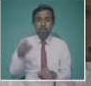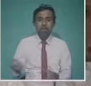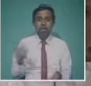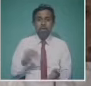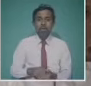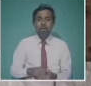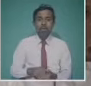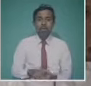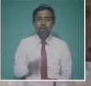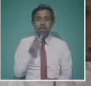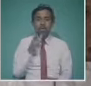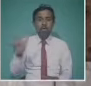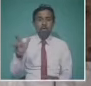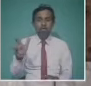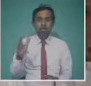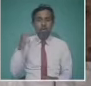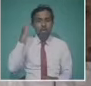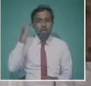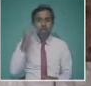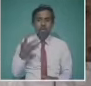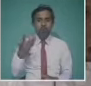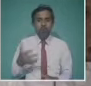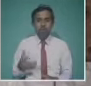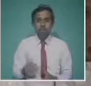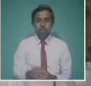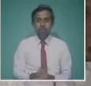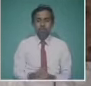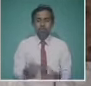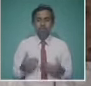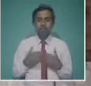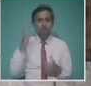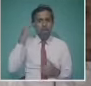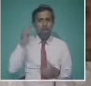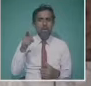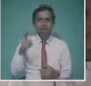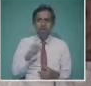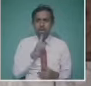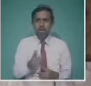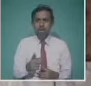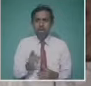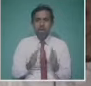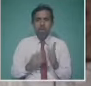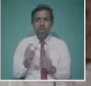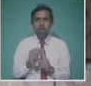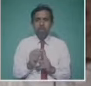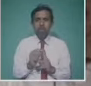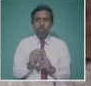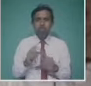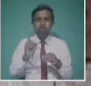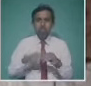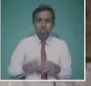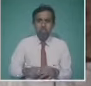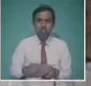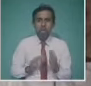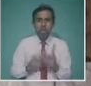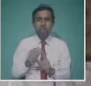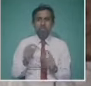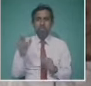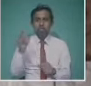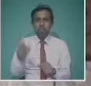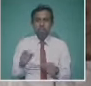මෙතන ගරහන තත්ත්වයට එතුමිය පත් වෙලා තිබෙනවා අපිට එතුමියට කියන්න තියෙන්නේ එතුමියගේ අමාත්‍යාංශයේ තියෙන ප්‍රශ්න ඇමතිතුමාත් එක්ක